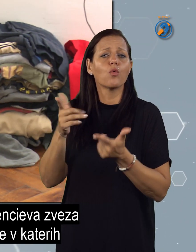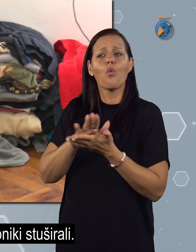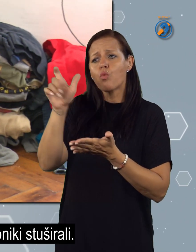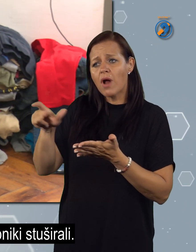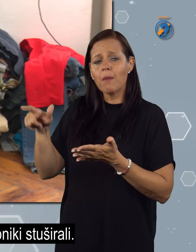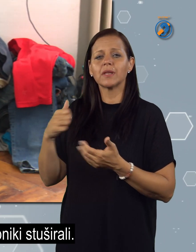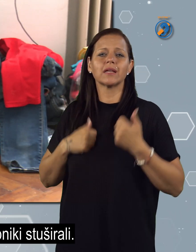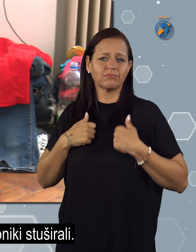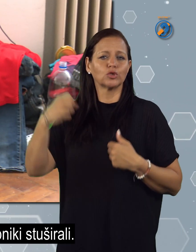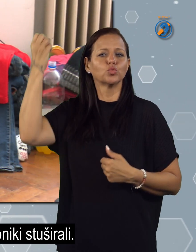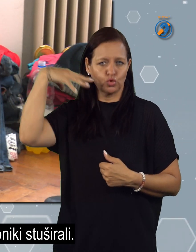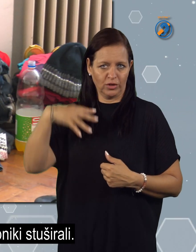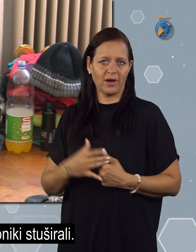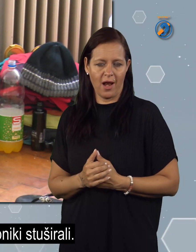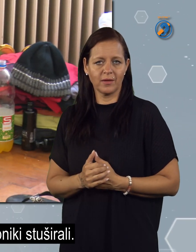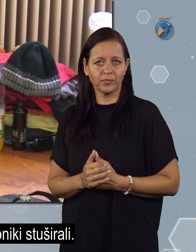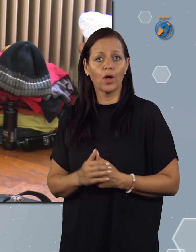uporabniki stuširali.